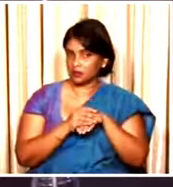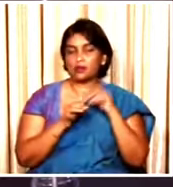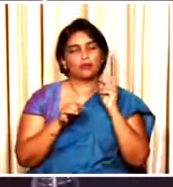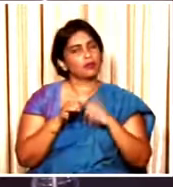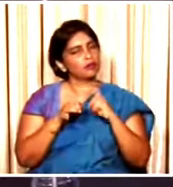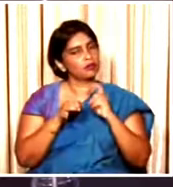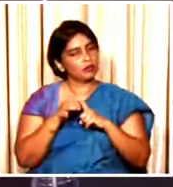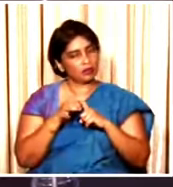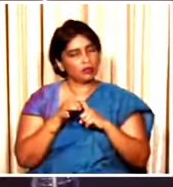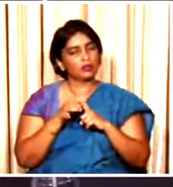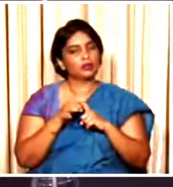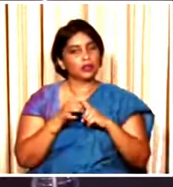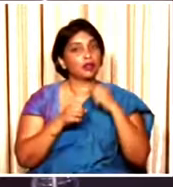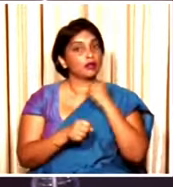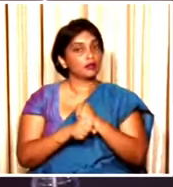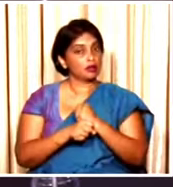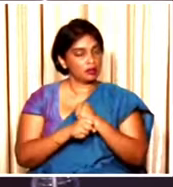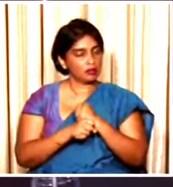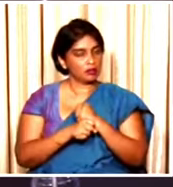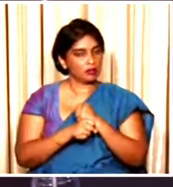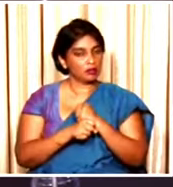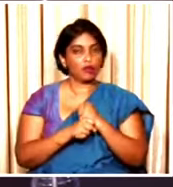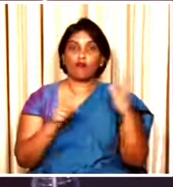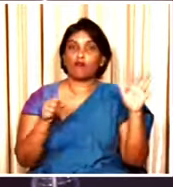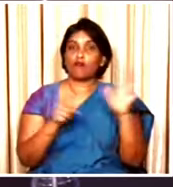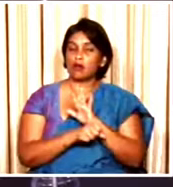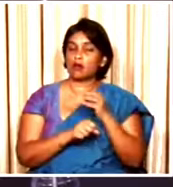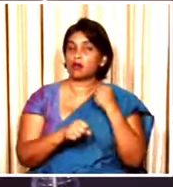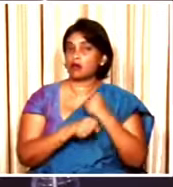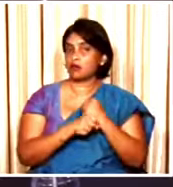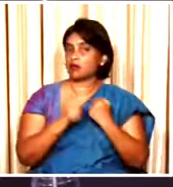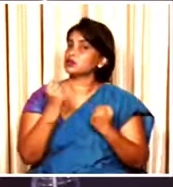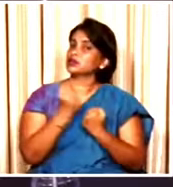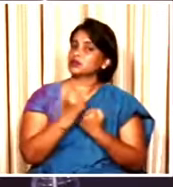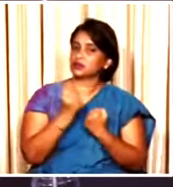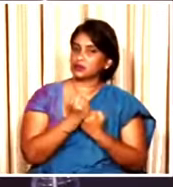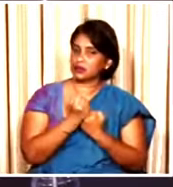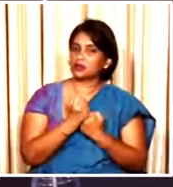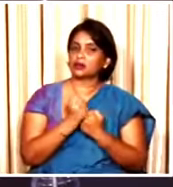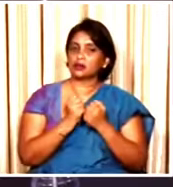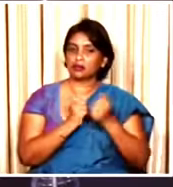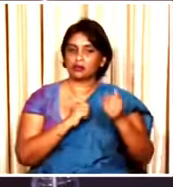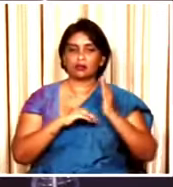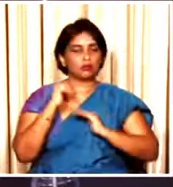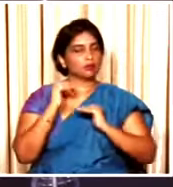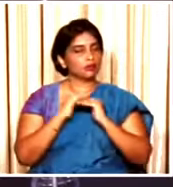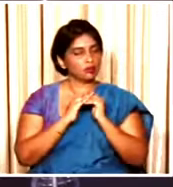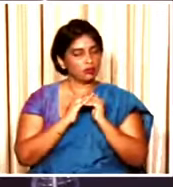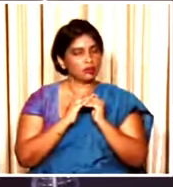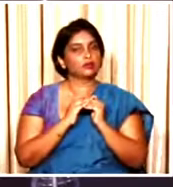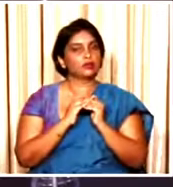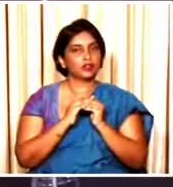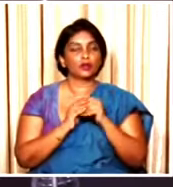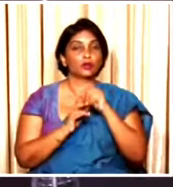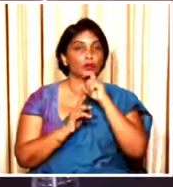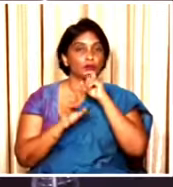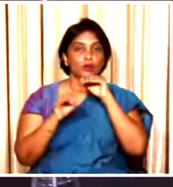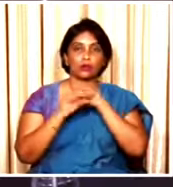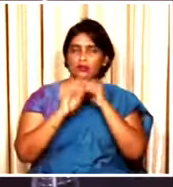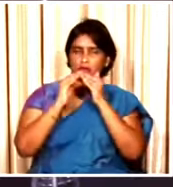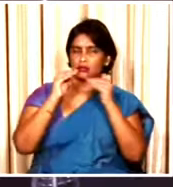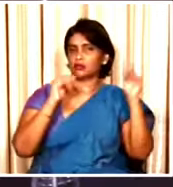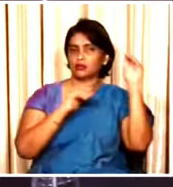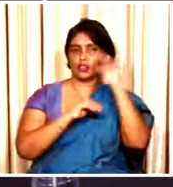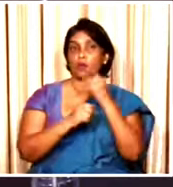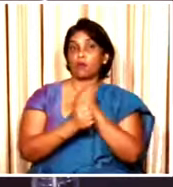ප්‍රශ්න රජයේ පූර්ණ රාජ්‍ය අනුග්‍රහයෙන් මේ කරන දේවල් අධිකරණයට උඩින්